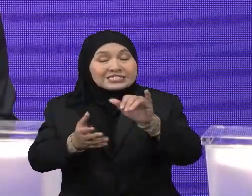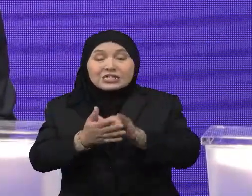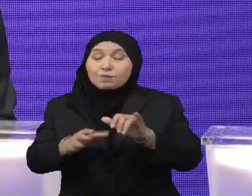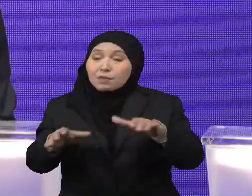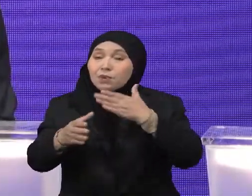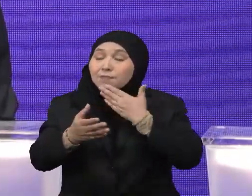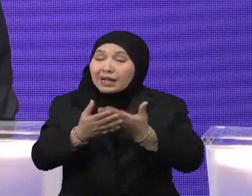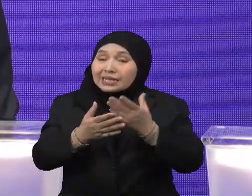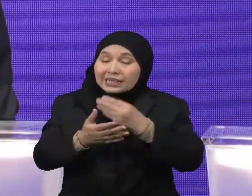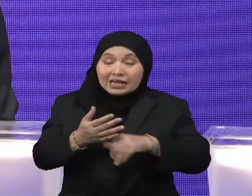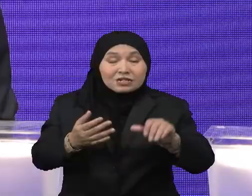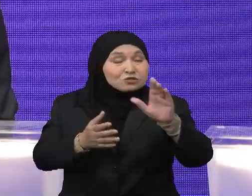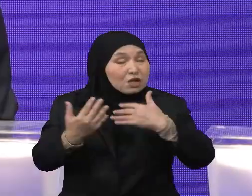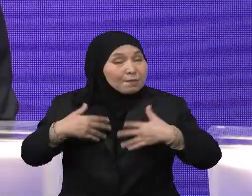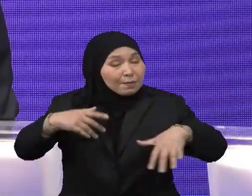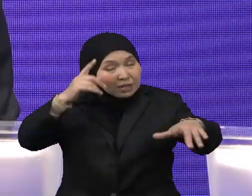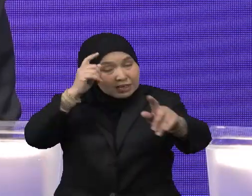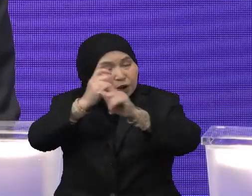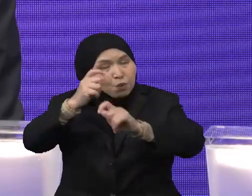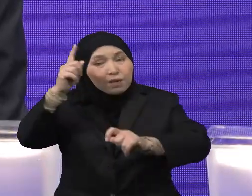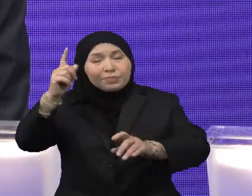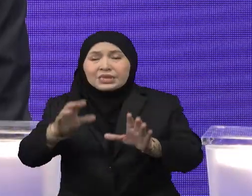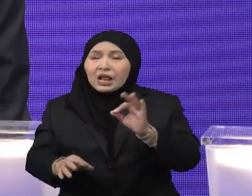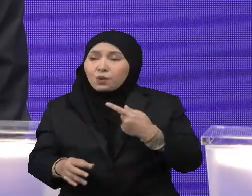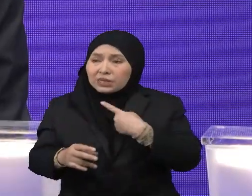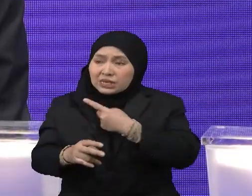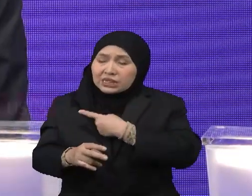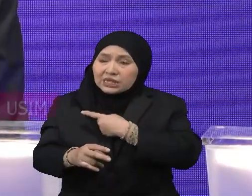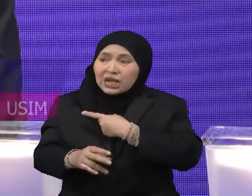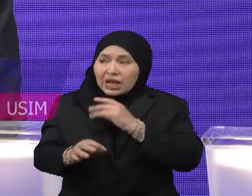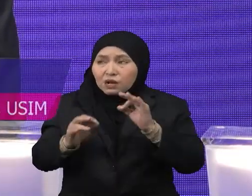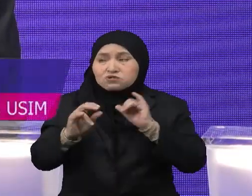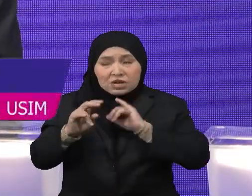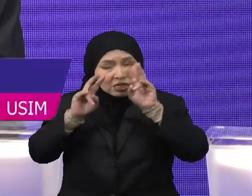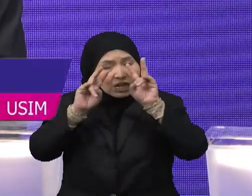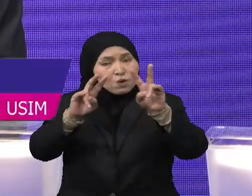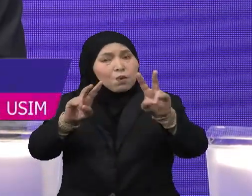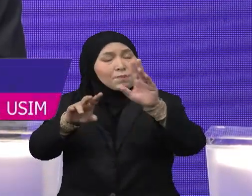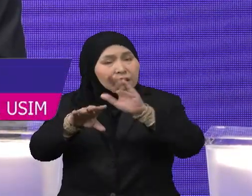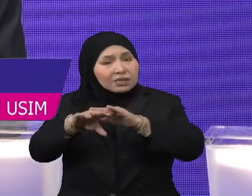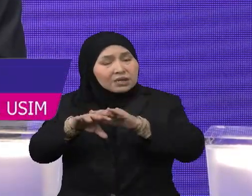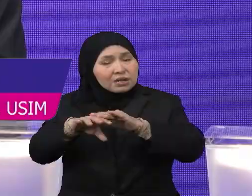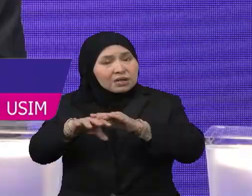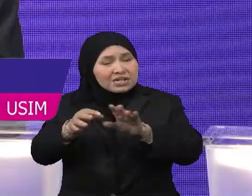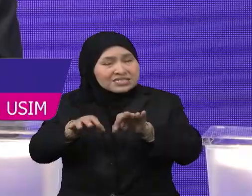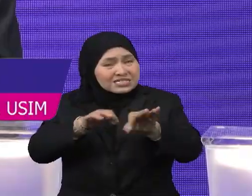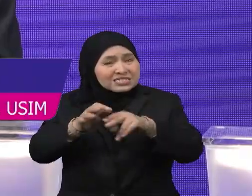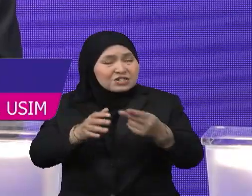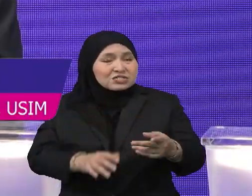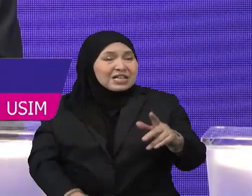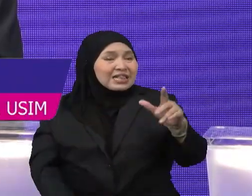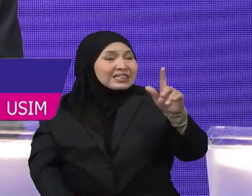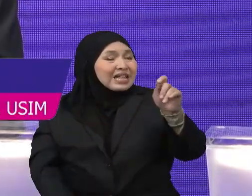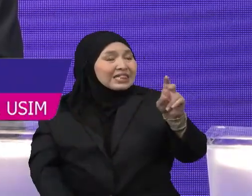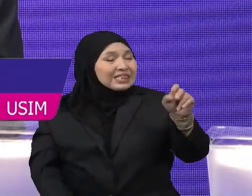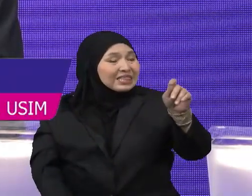yang mana mereka berbuat baik dan mereka bertakwa kalau kita kalau saya Lihatlah ya pada tafsir syekhtan thori dia